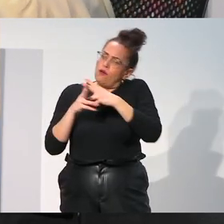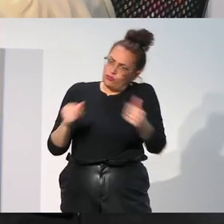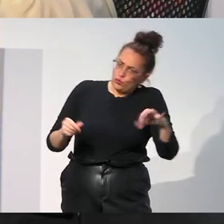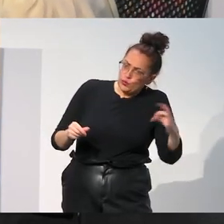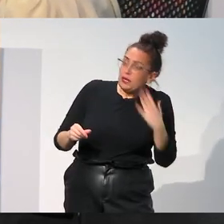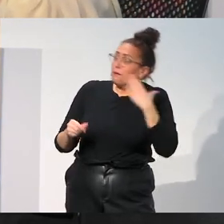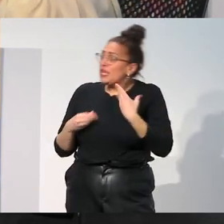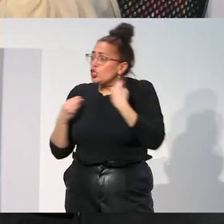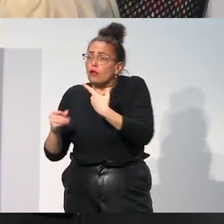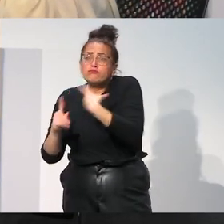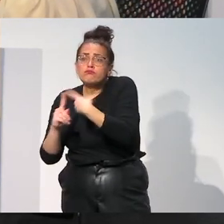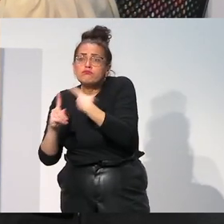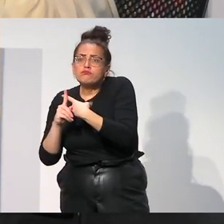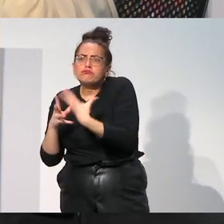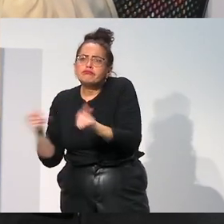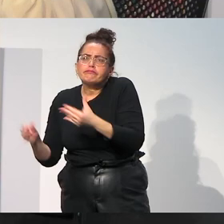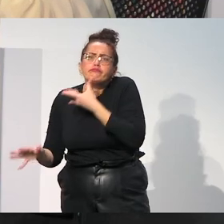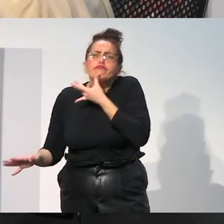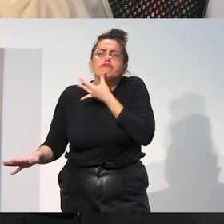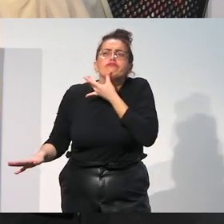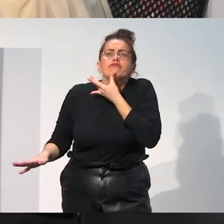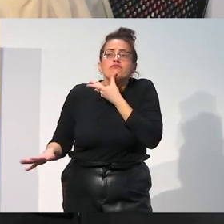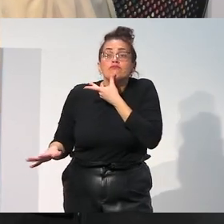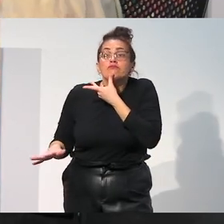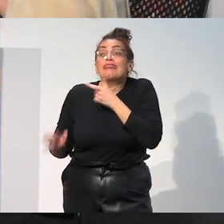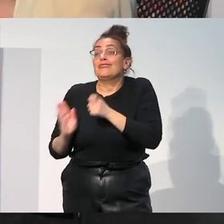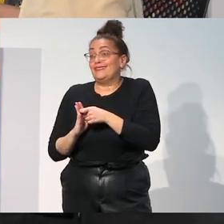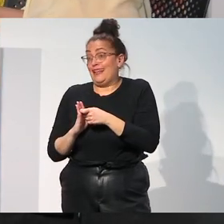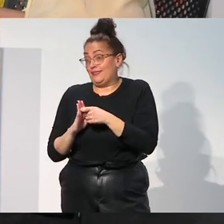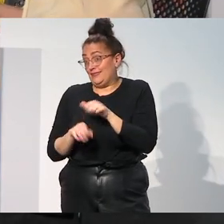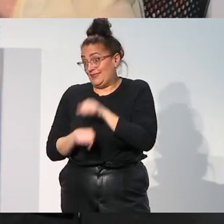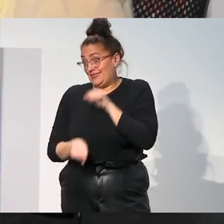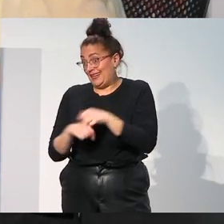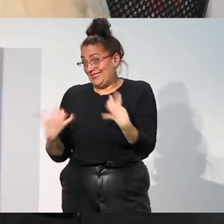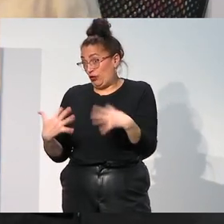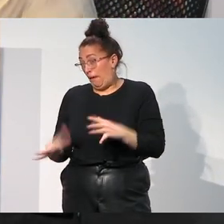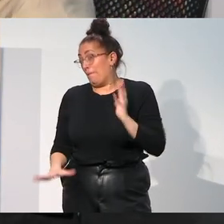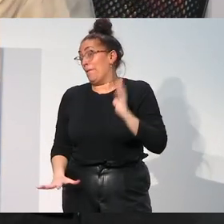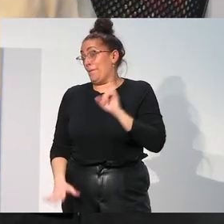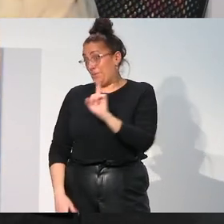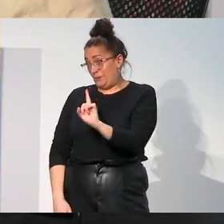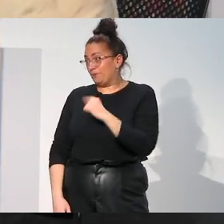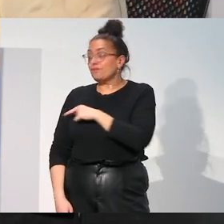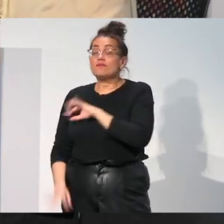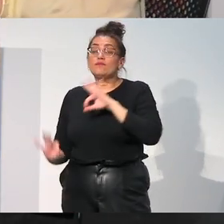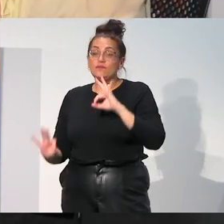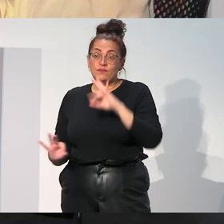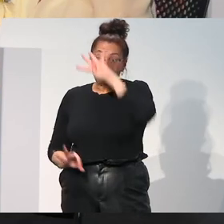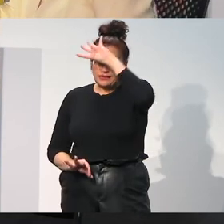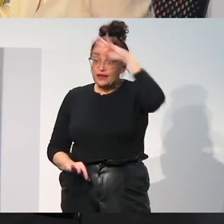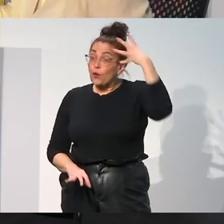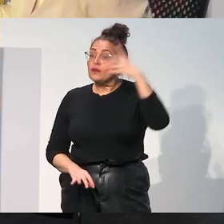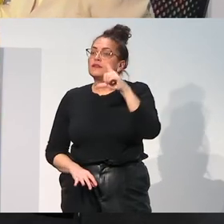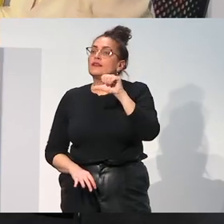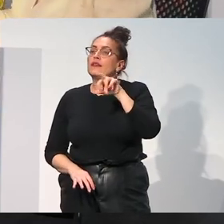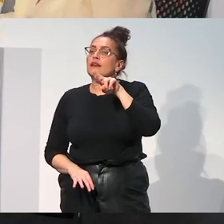disparaître. Ça, c'est la pensée du 19e. C'est un peu flou, cette question-là. Oui, c'est avant ça. Darwin, effectivement, parce que Darwin n'a toujours pas...